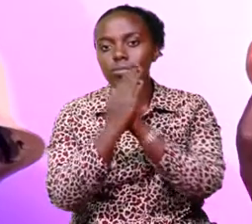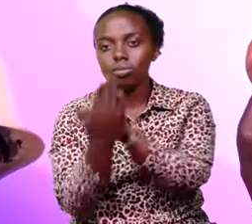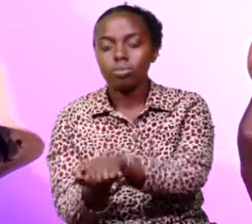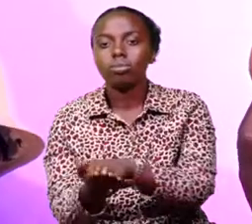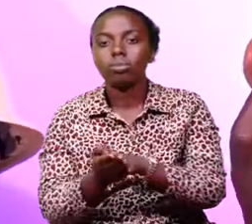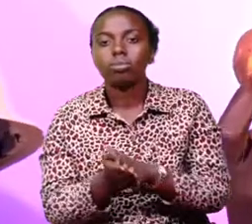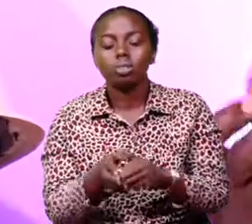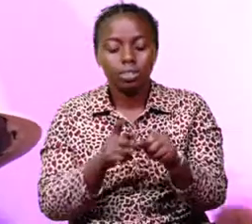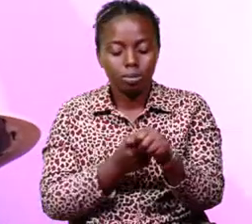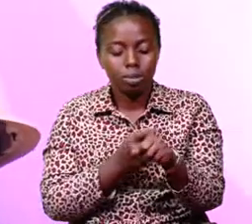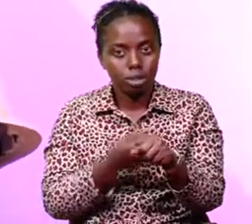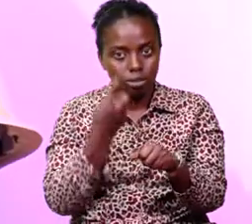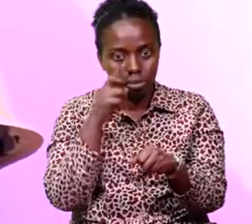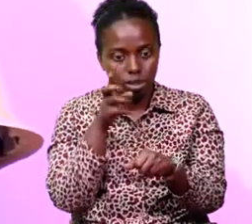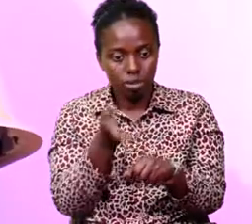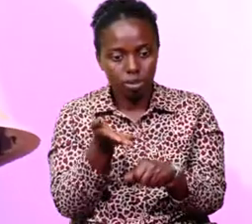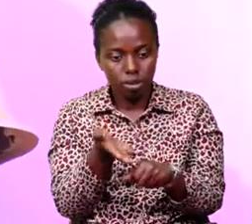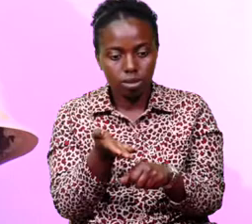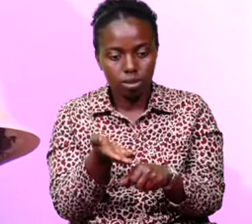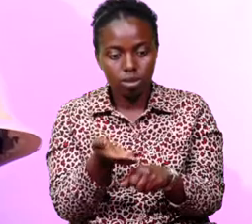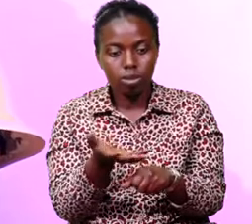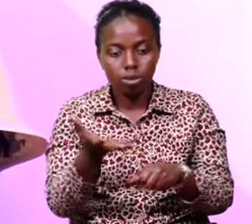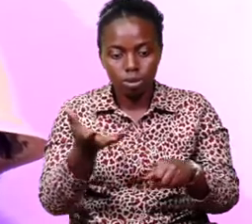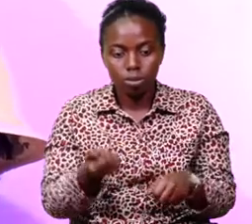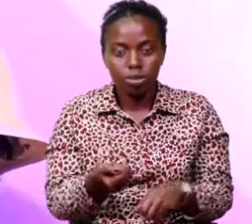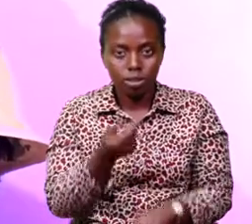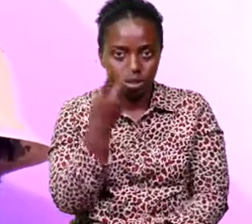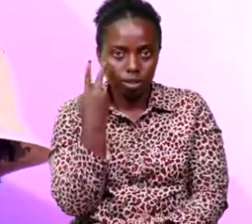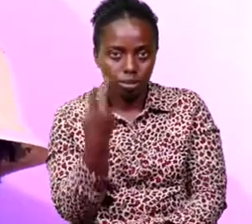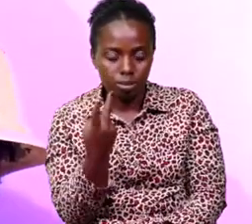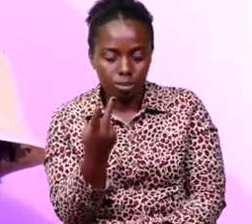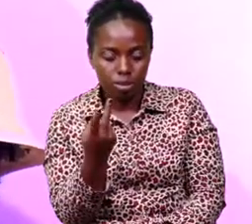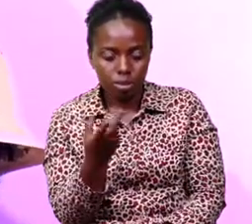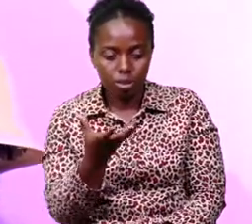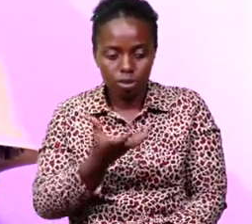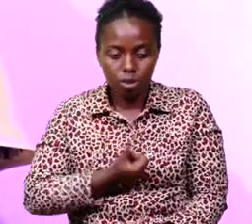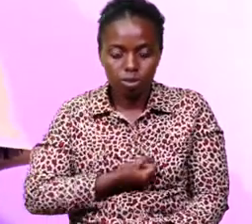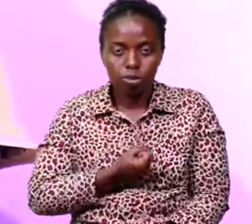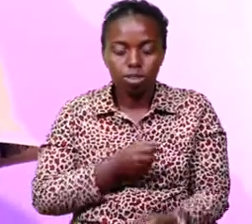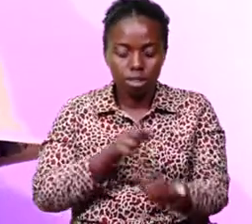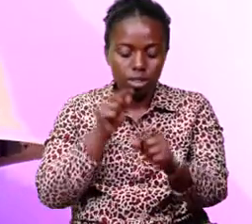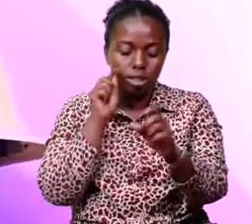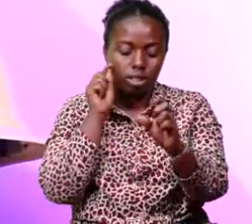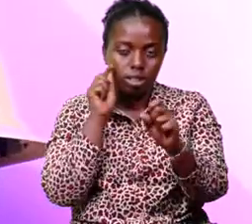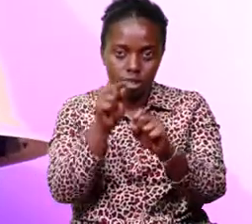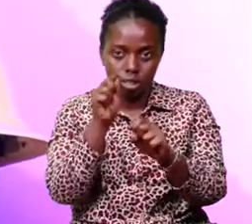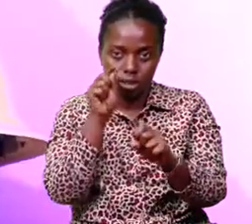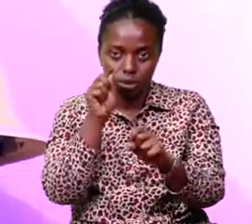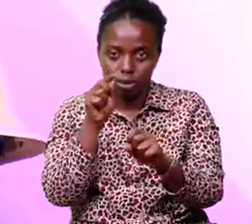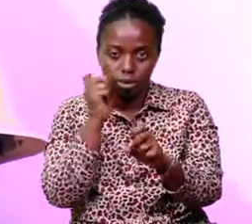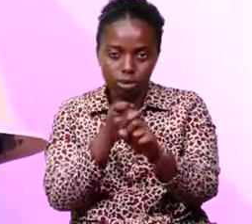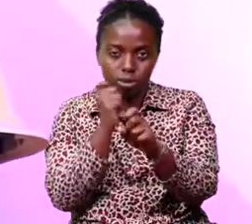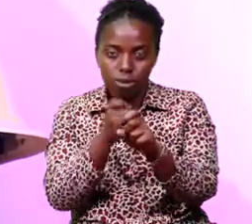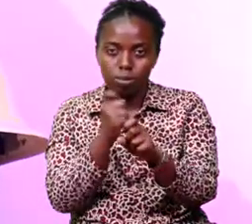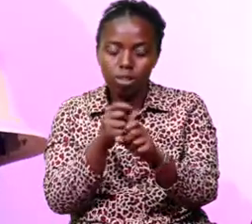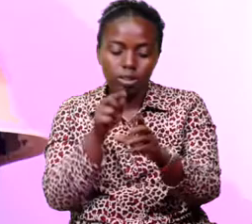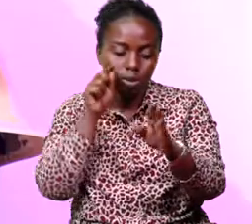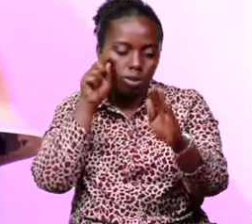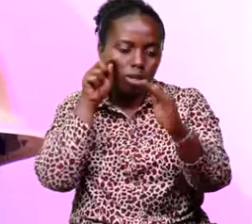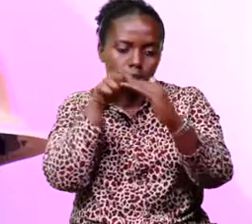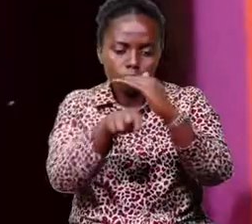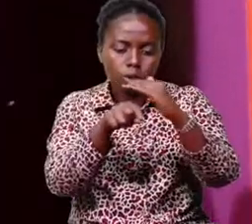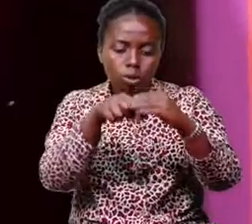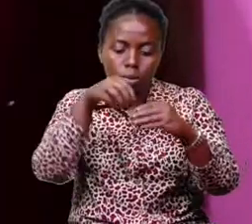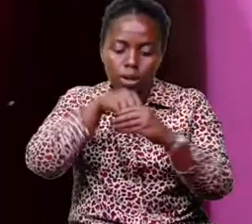Ibirayi bareba hano, hanyuma turayifata ari bibiri, dufate na ya misumari yacu twavugaga, tukayijomba mu